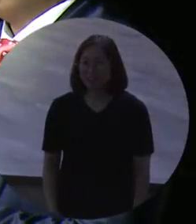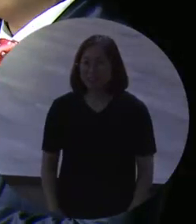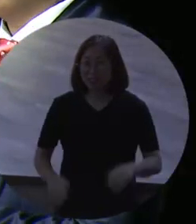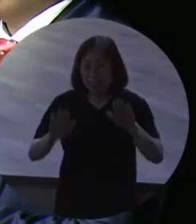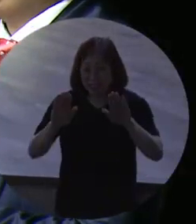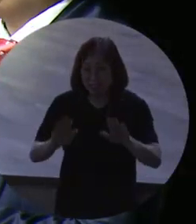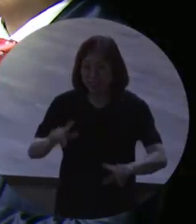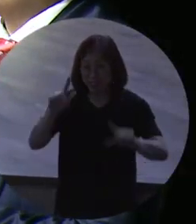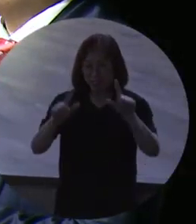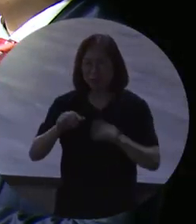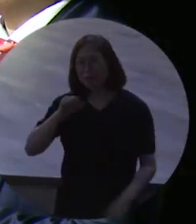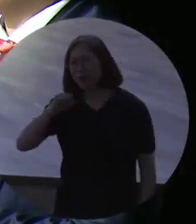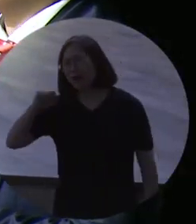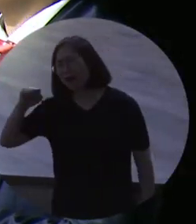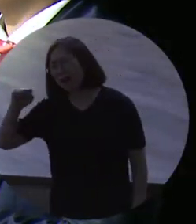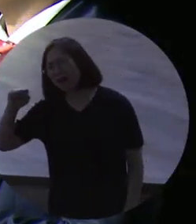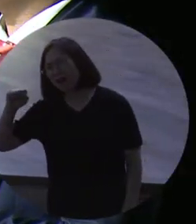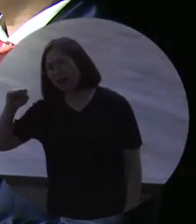현실에 얽매여